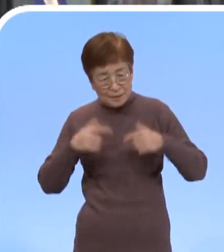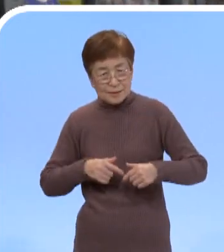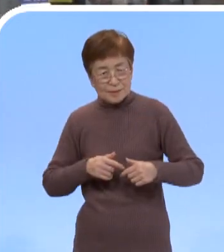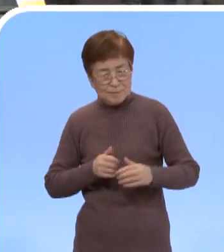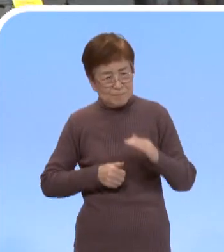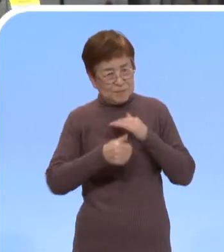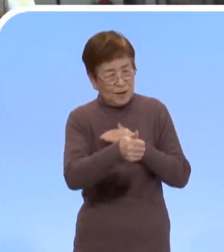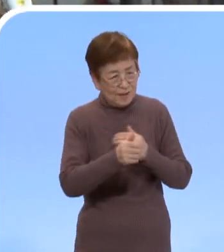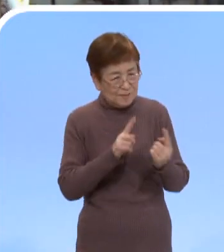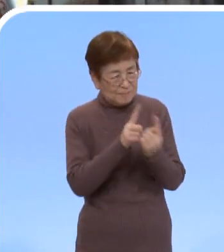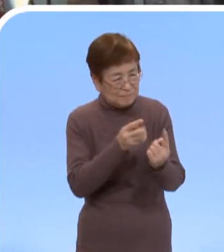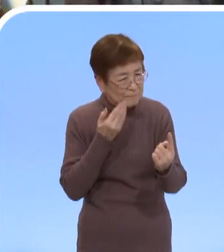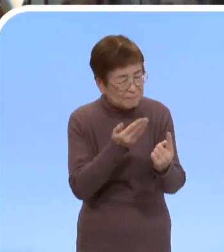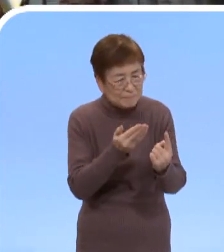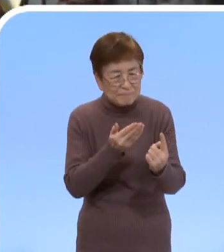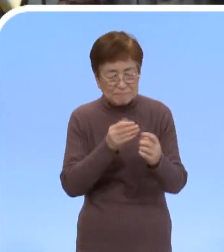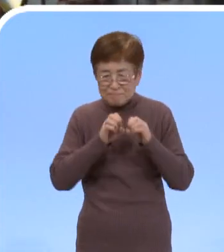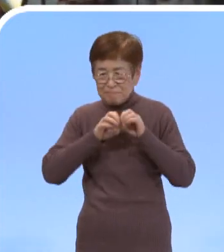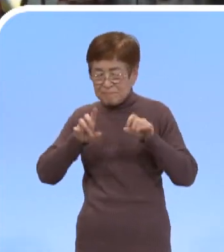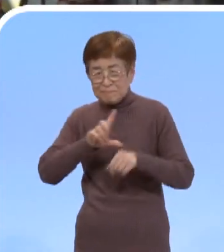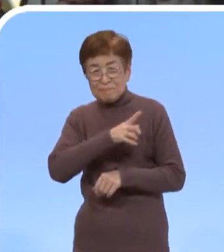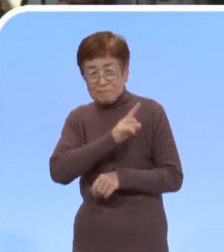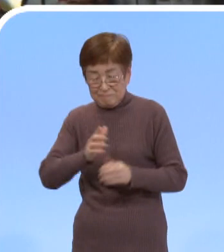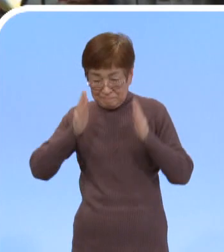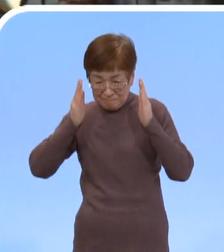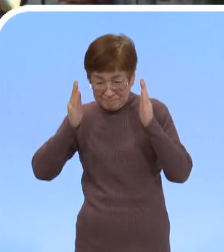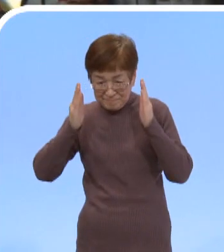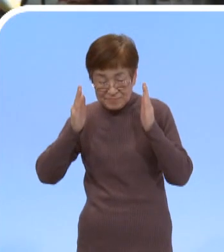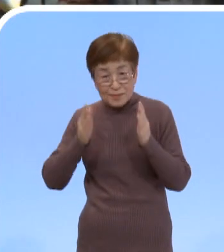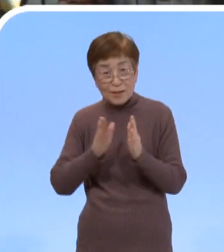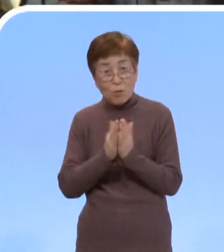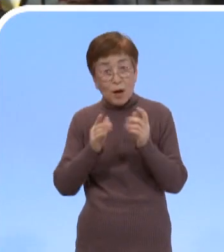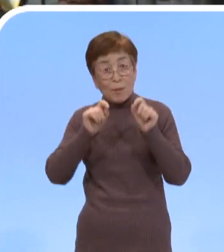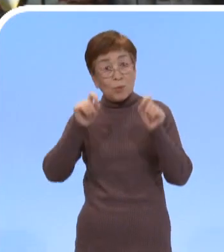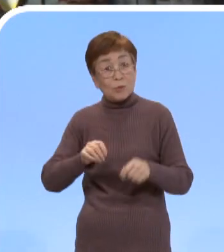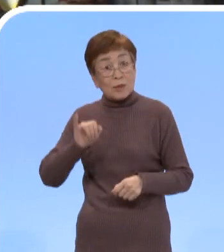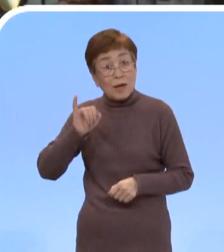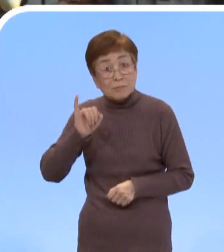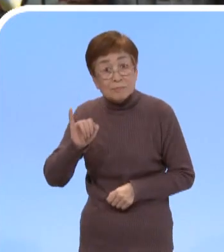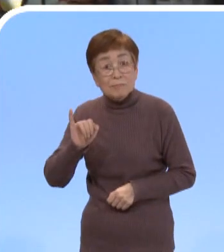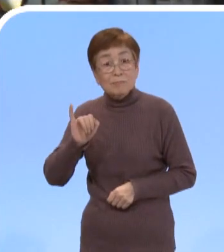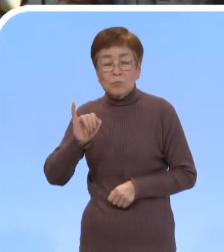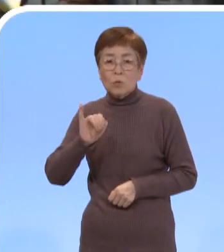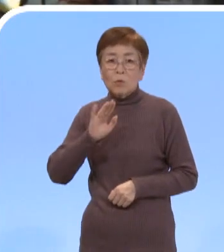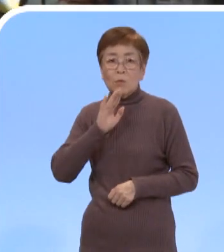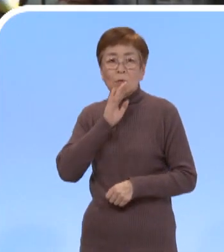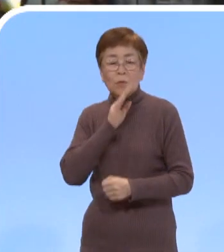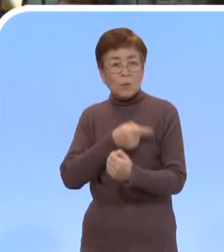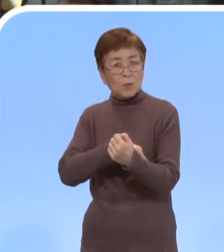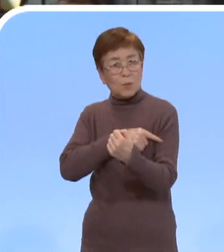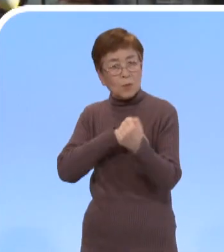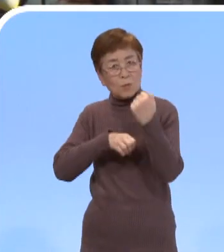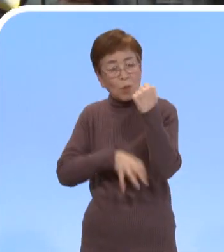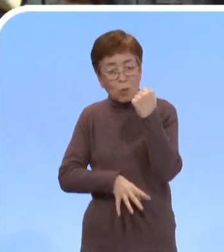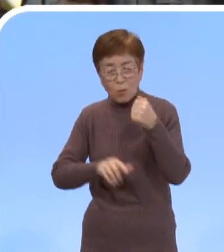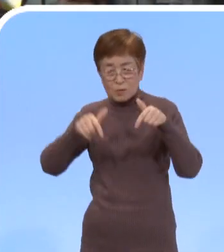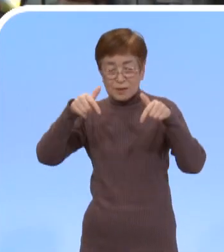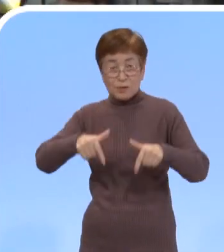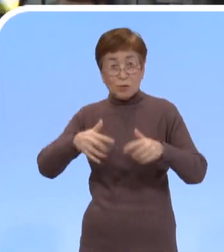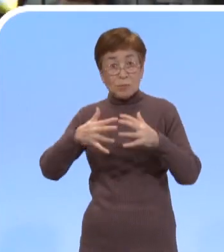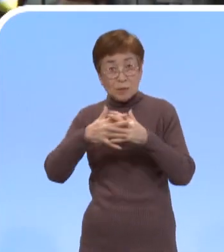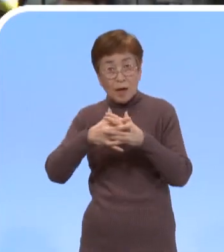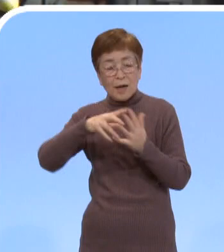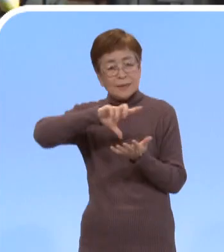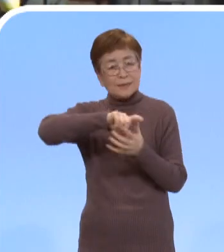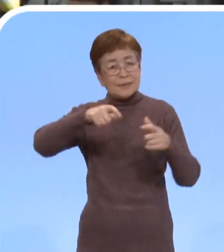日々取材に発信にと奔走していらっしゃる岡本さんの原動力は間違いなく西